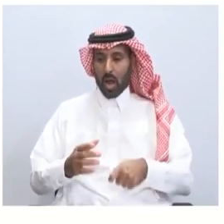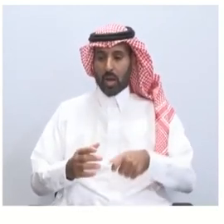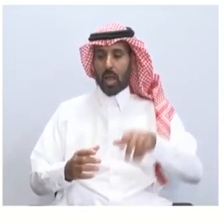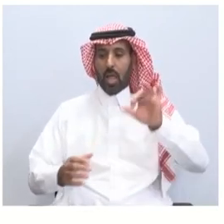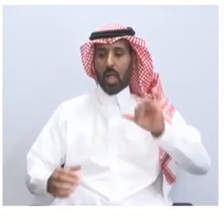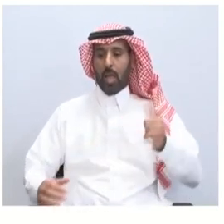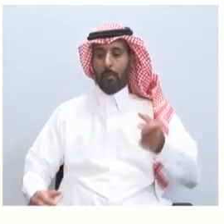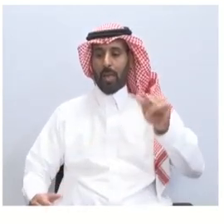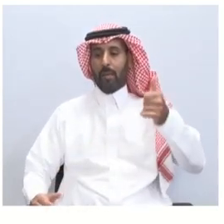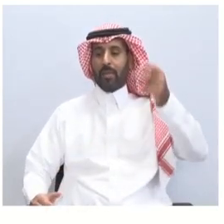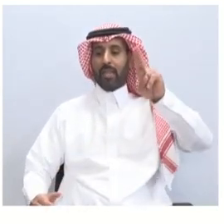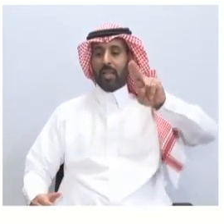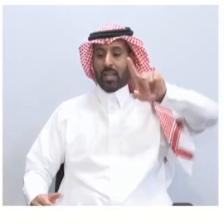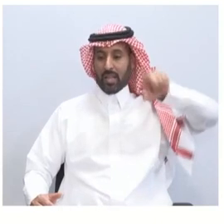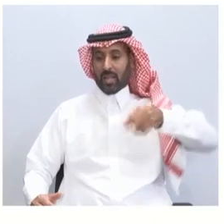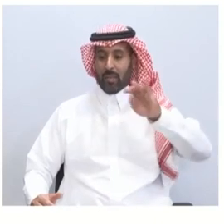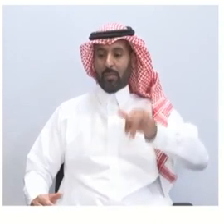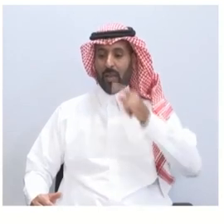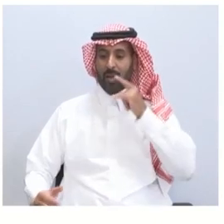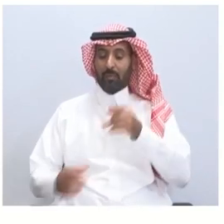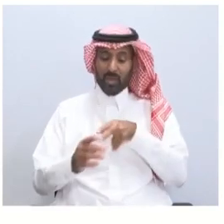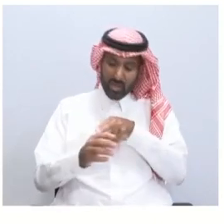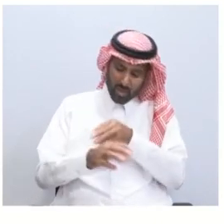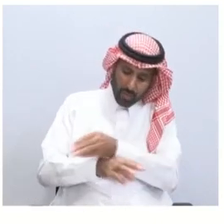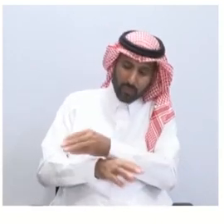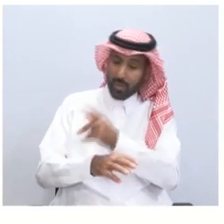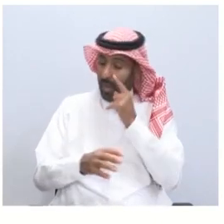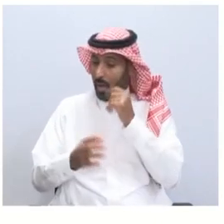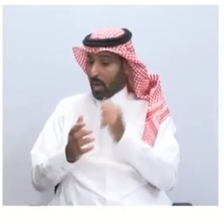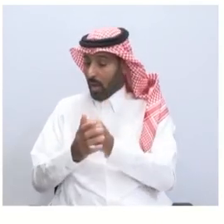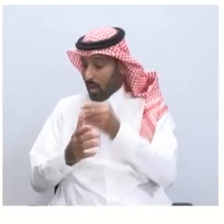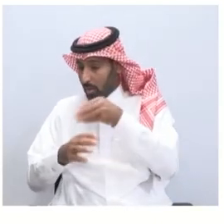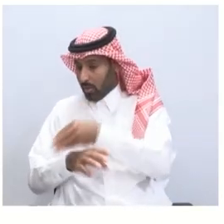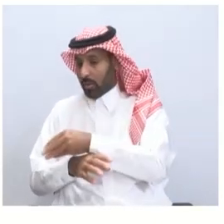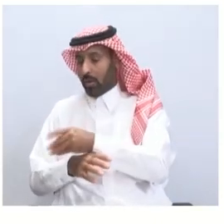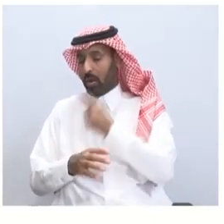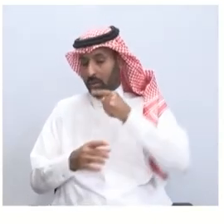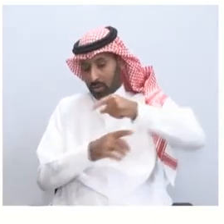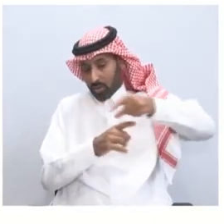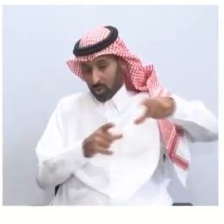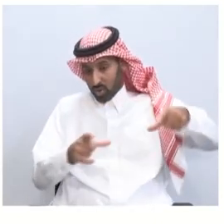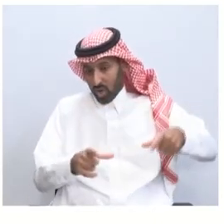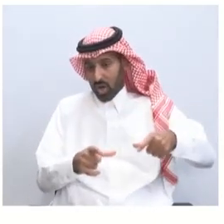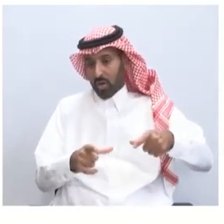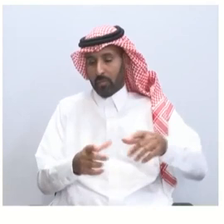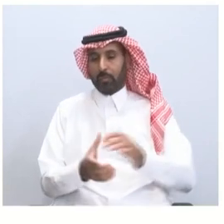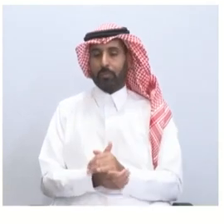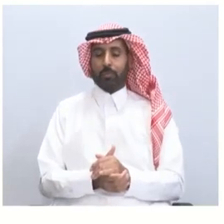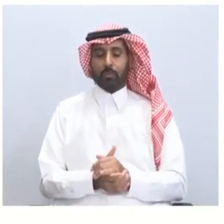الله مغادره القصر خفيه اذا بعد ان بعد